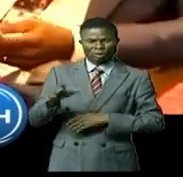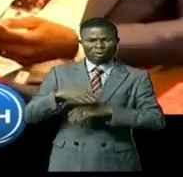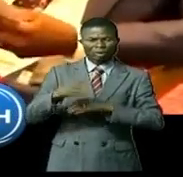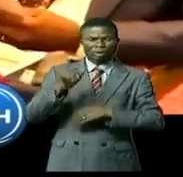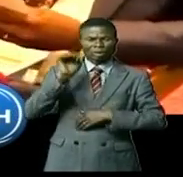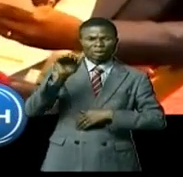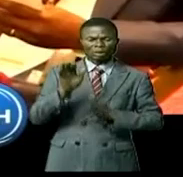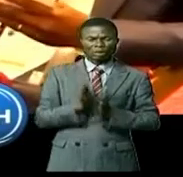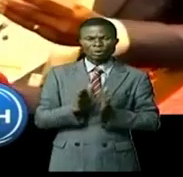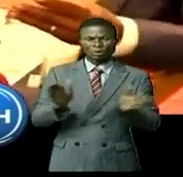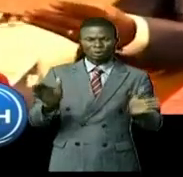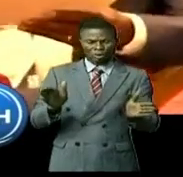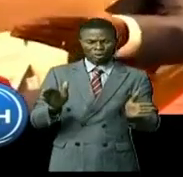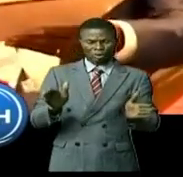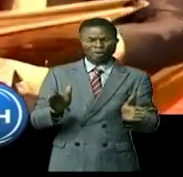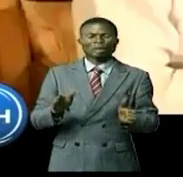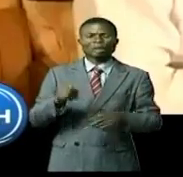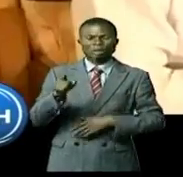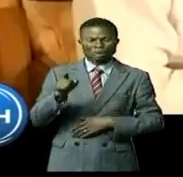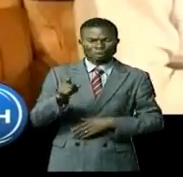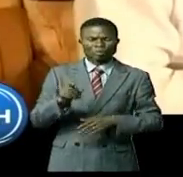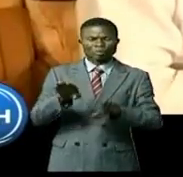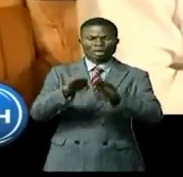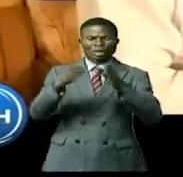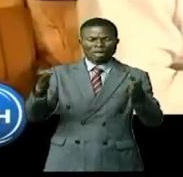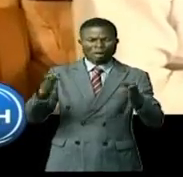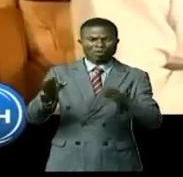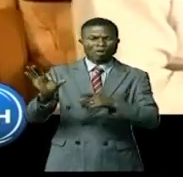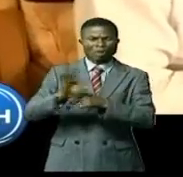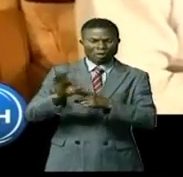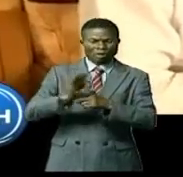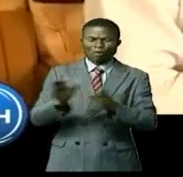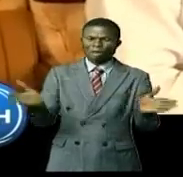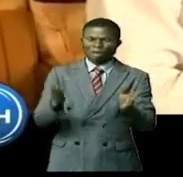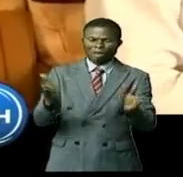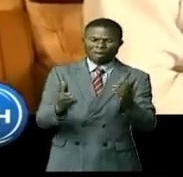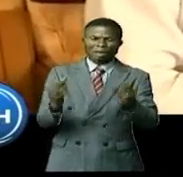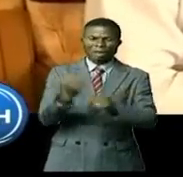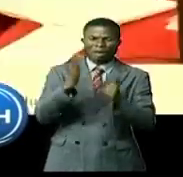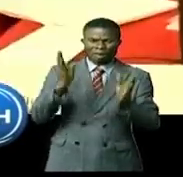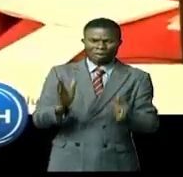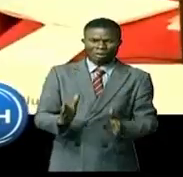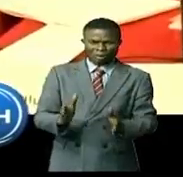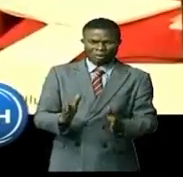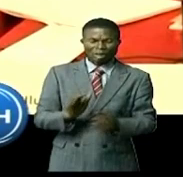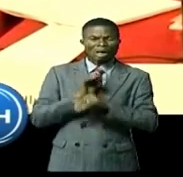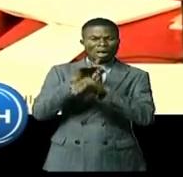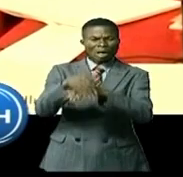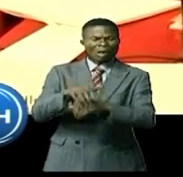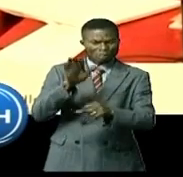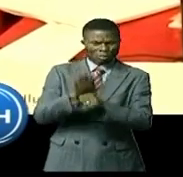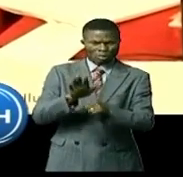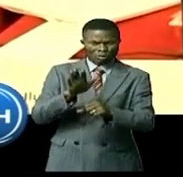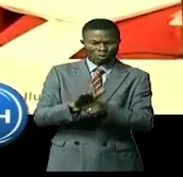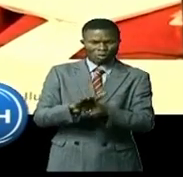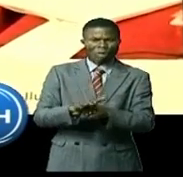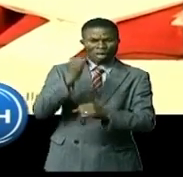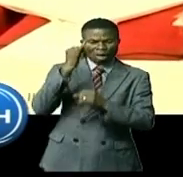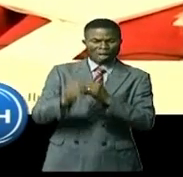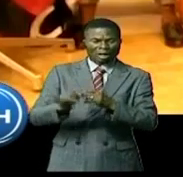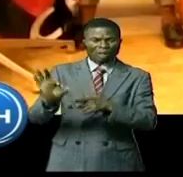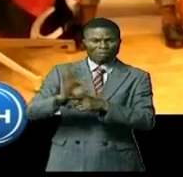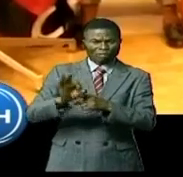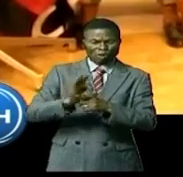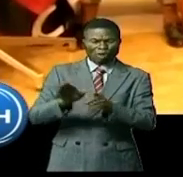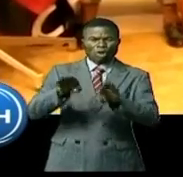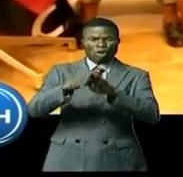directeur général Gabriel Lubiba a ouvert cette session tout en exhortant les agents qu'elle vise à y participer vivement. Au terme de cette journée du